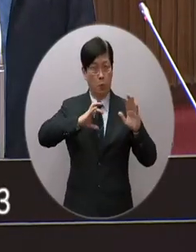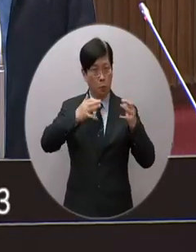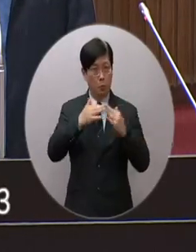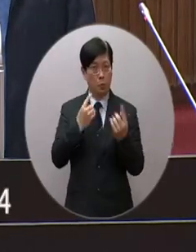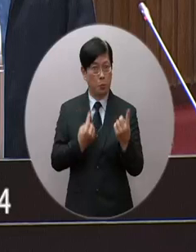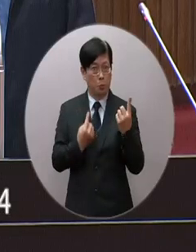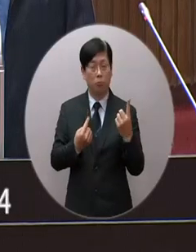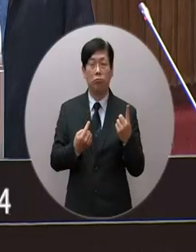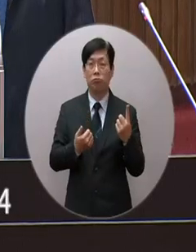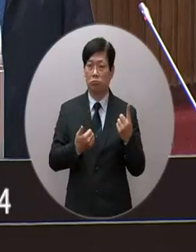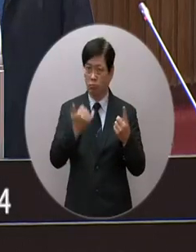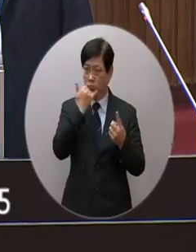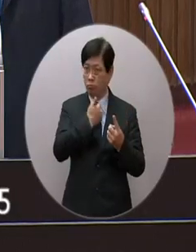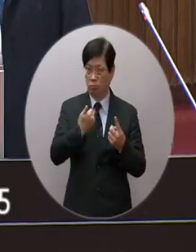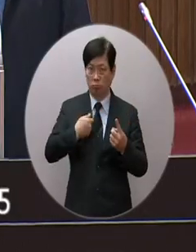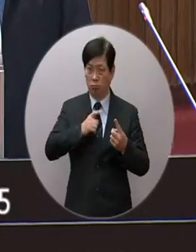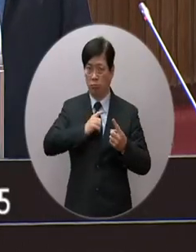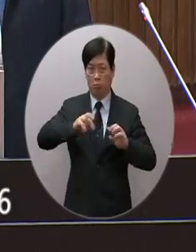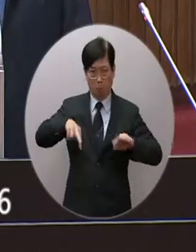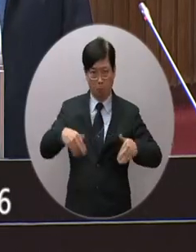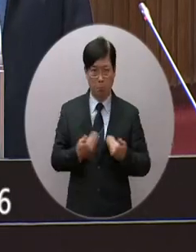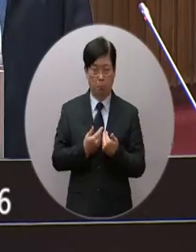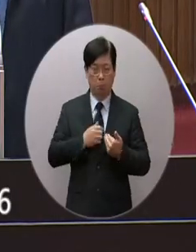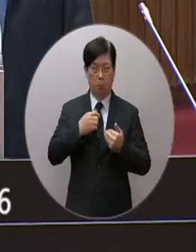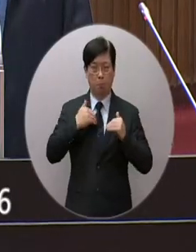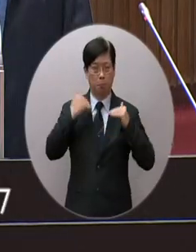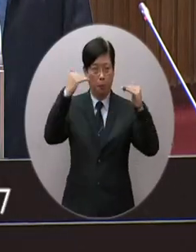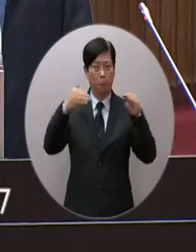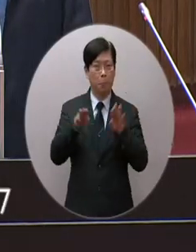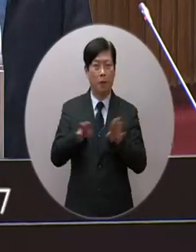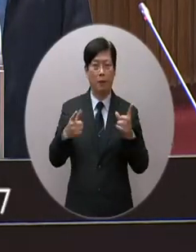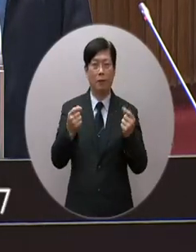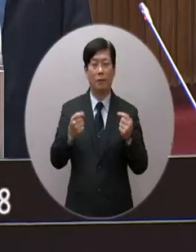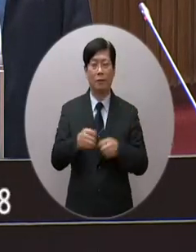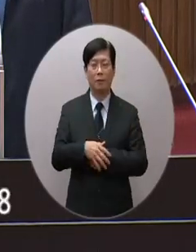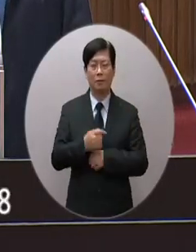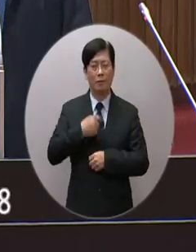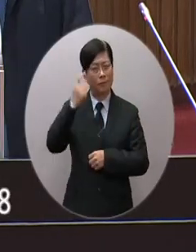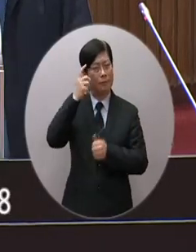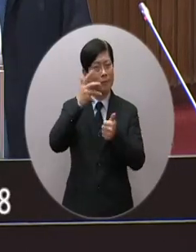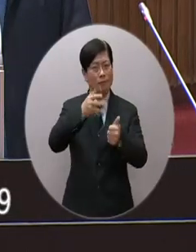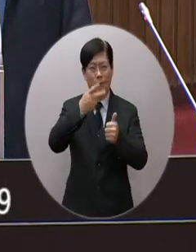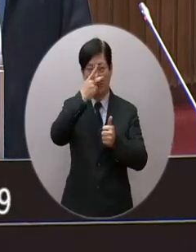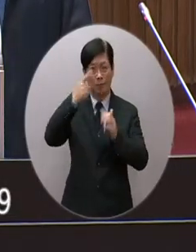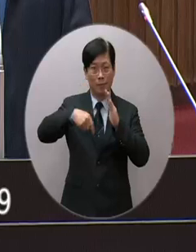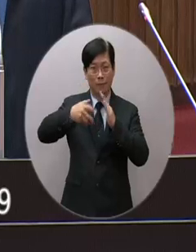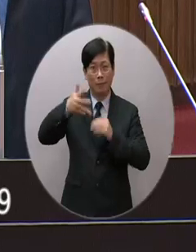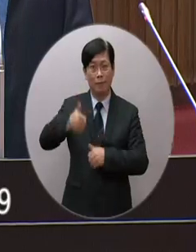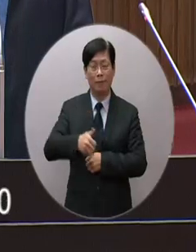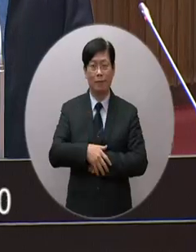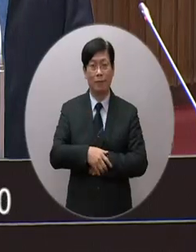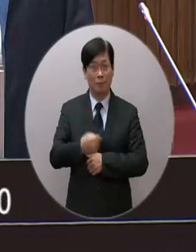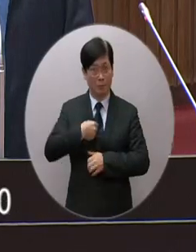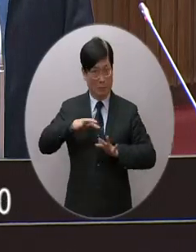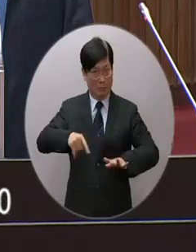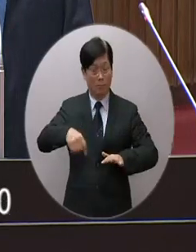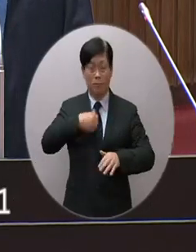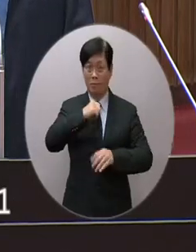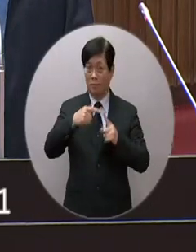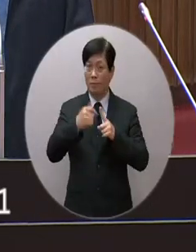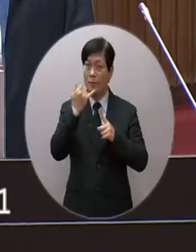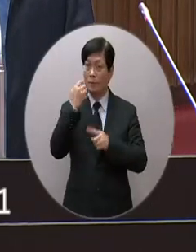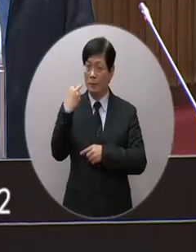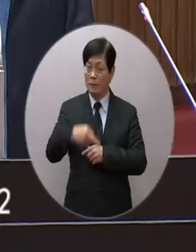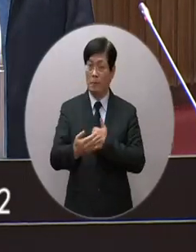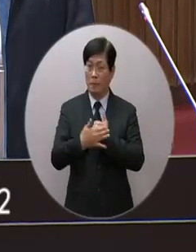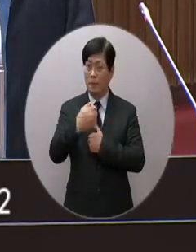比，咱即马可能爱当骨做大人。好，所以我要请教赖院长，咱即代台湾人应该会当阁